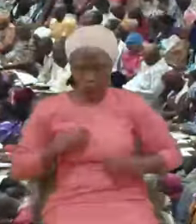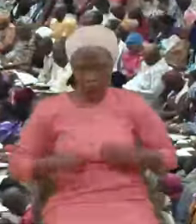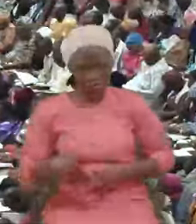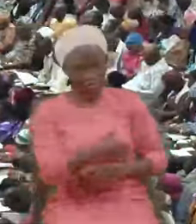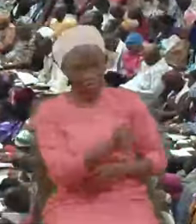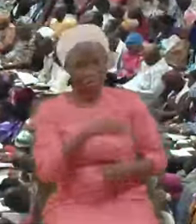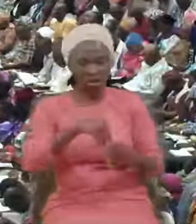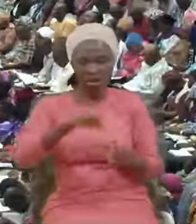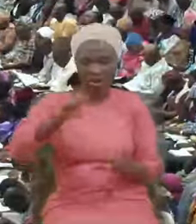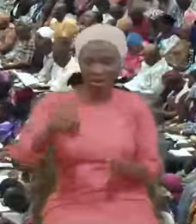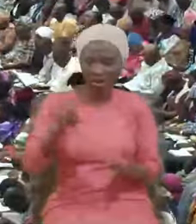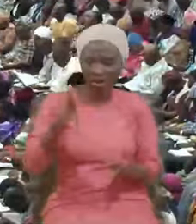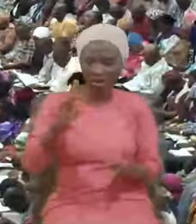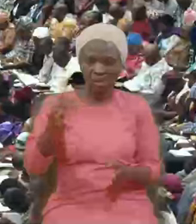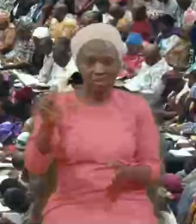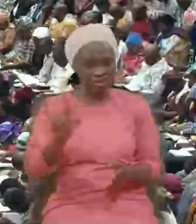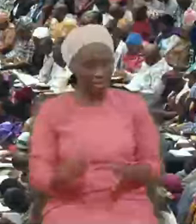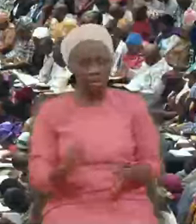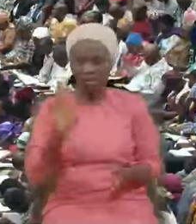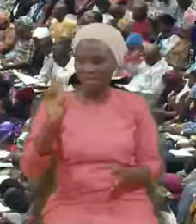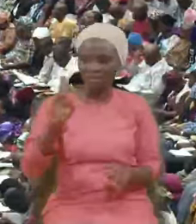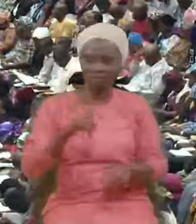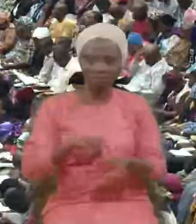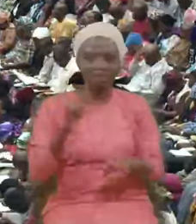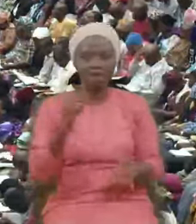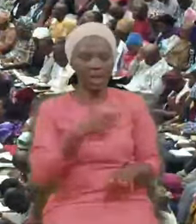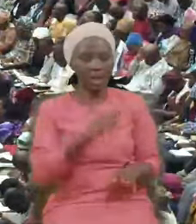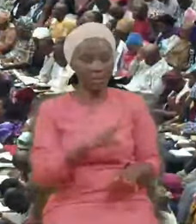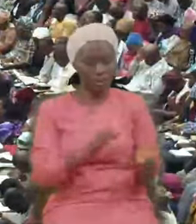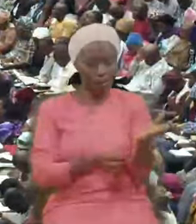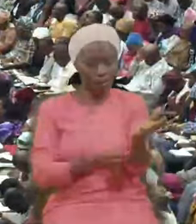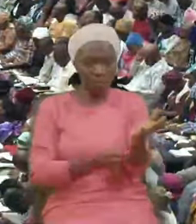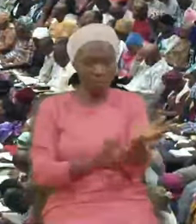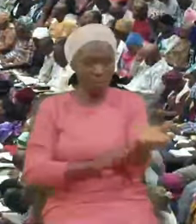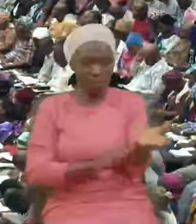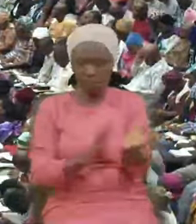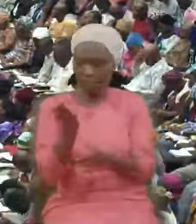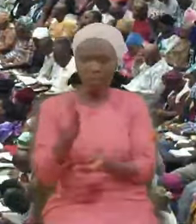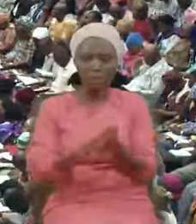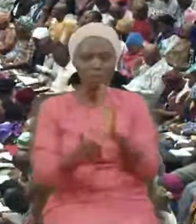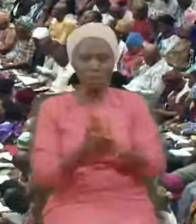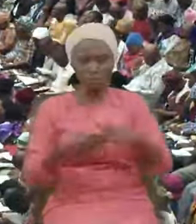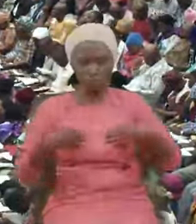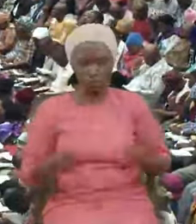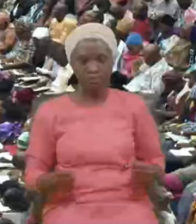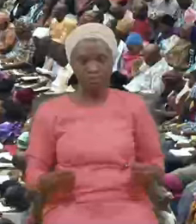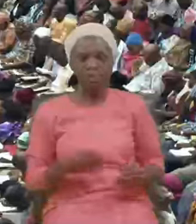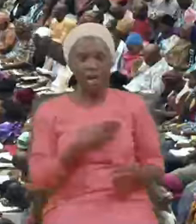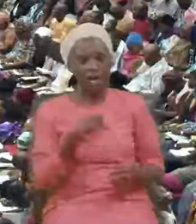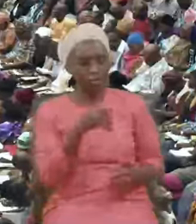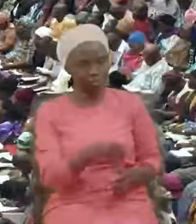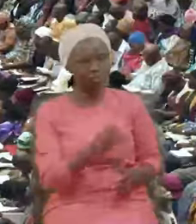Jourdain. Ta chair redeviendra saine et tu seras